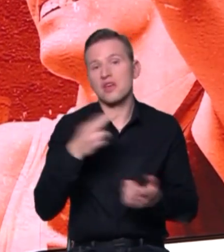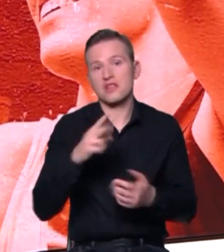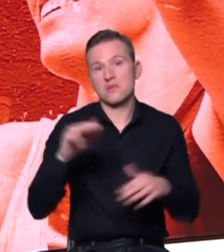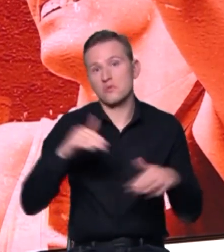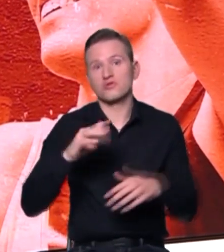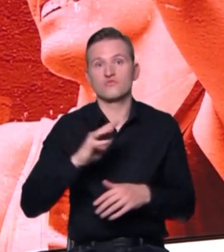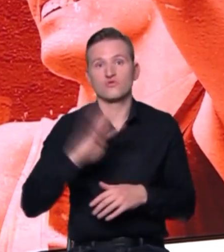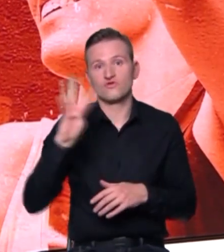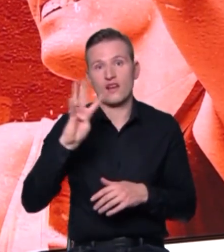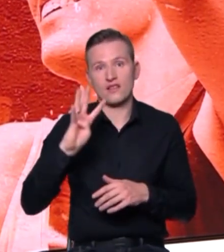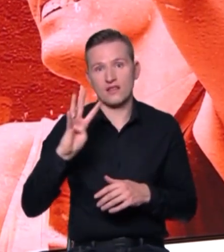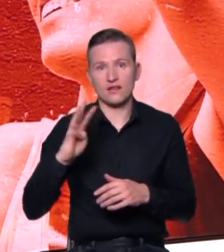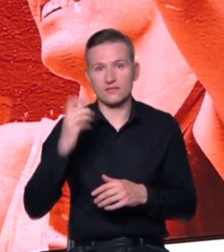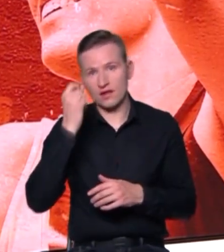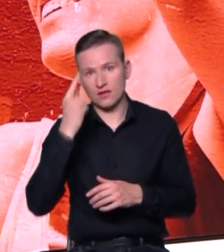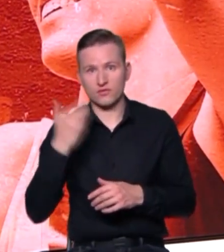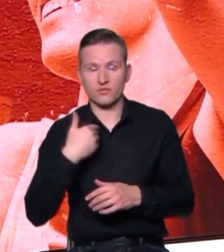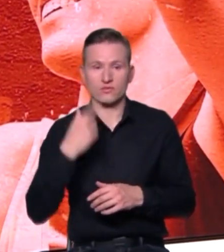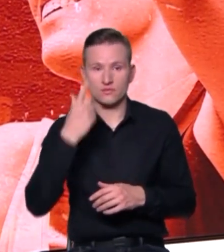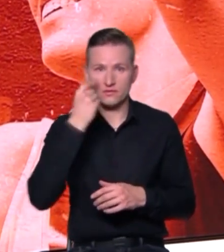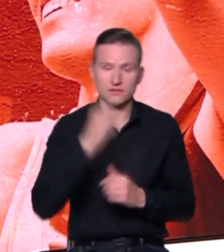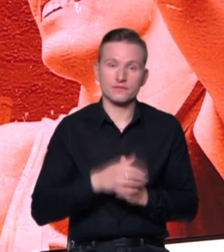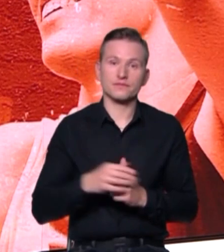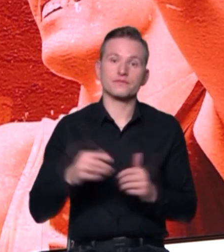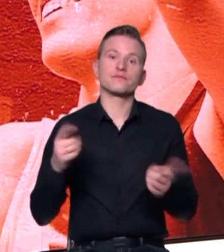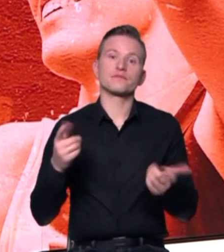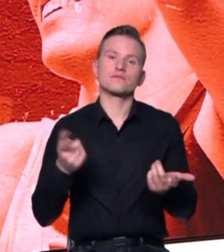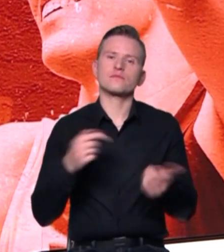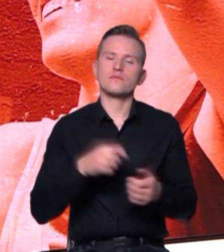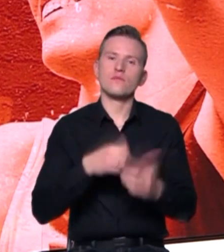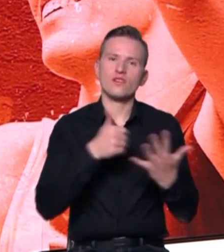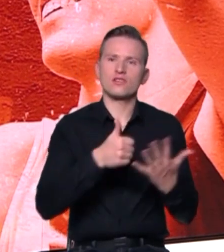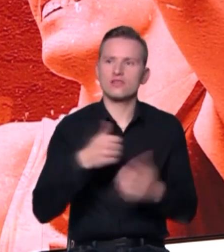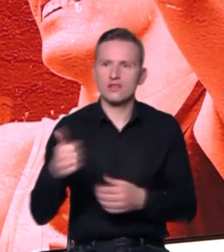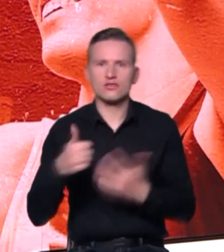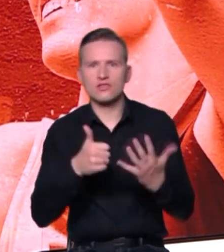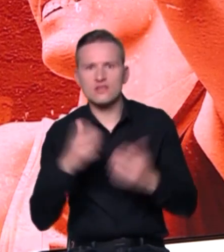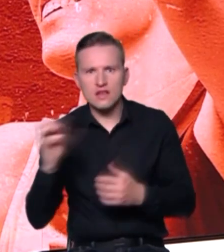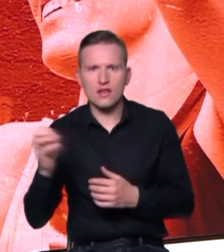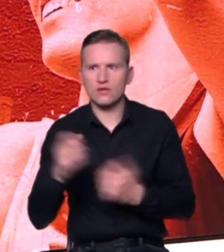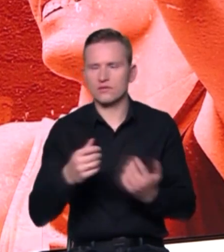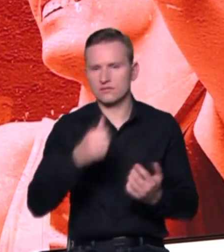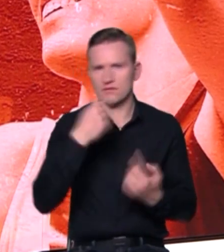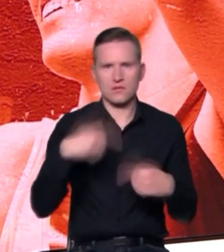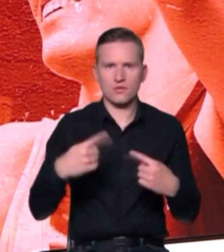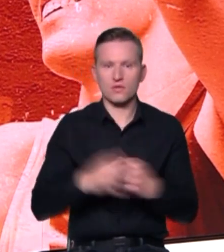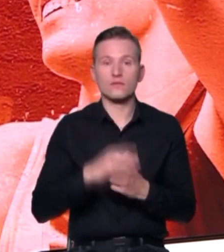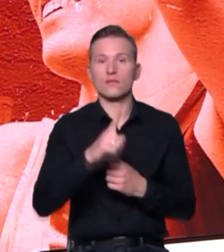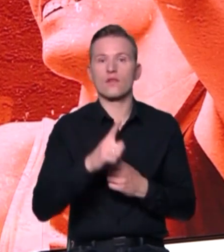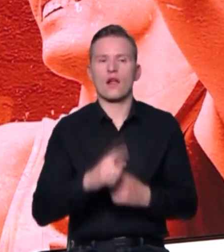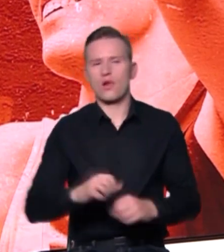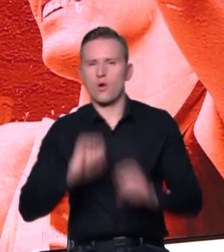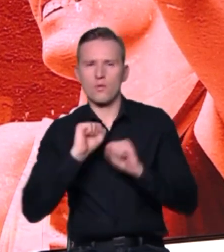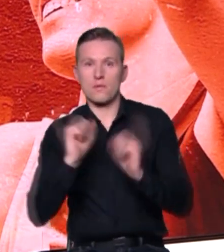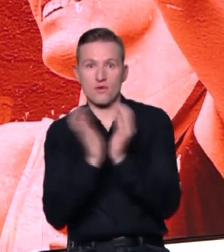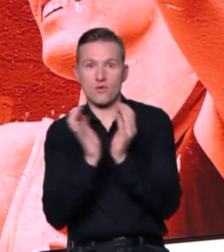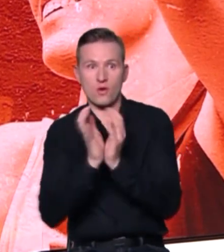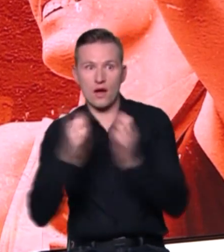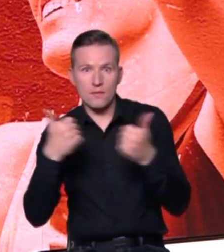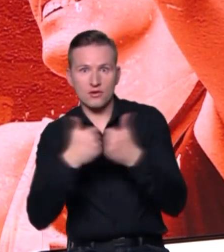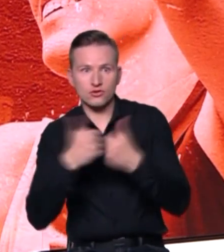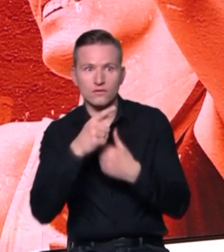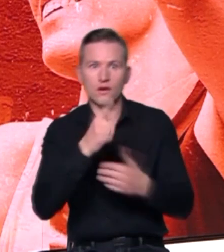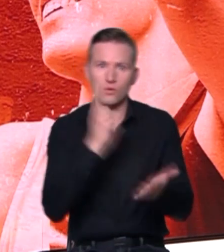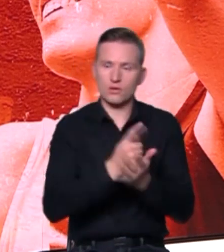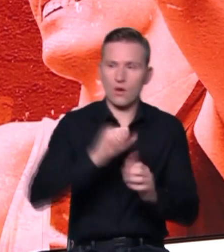Natomiast no, nie da się każdego meczu wygrać 6-1, 6-0, ale przede wszystkim no, brawa za to, że po obronionej piłce meczowej i z tą świadomością, że mogła już